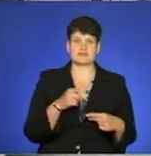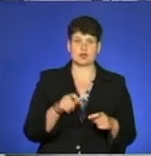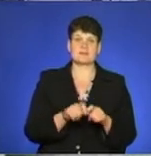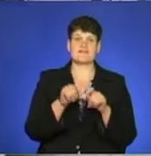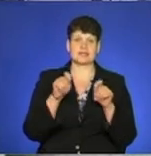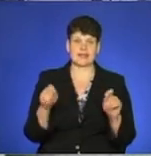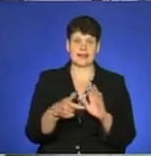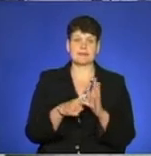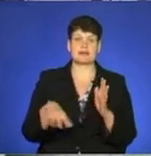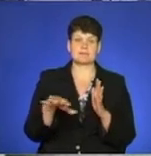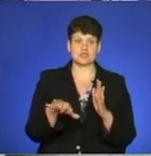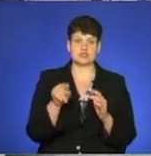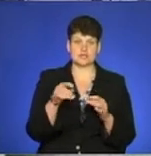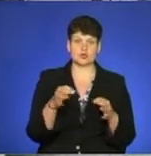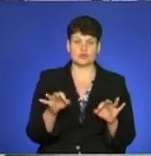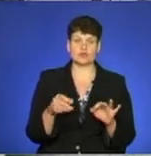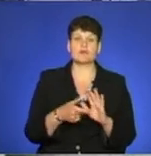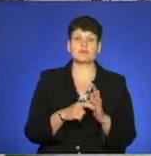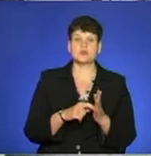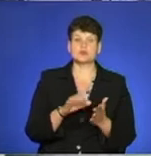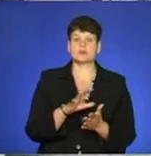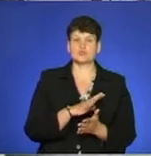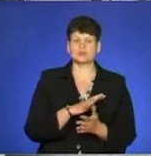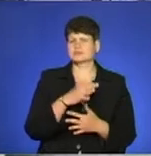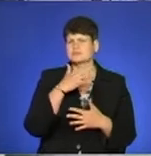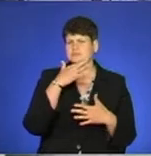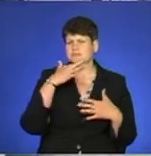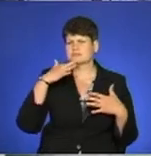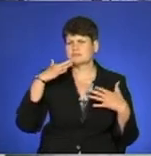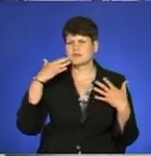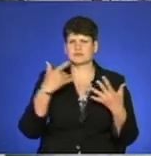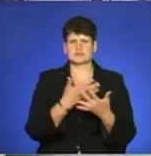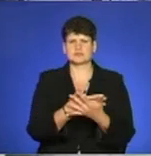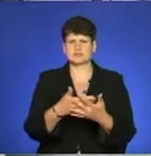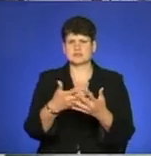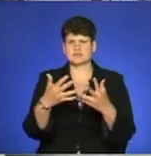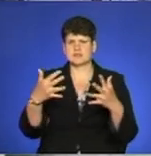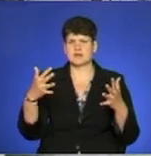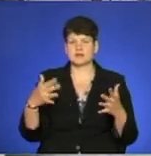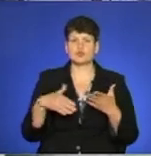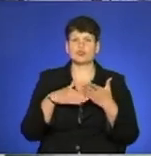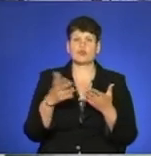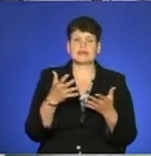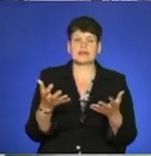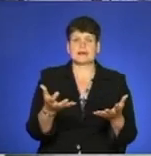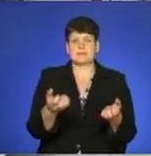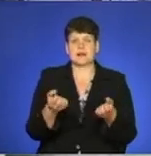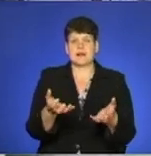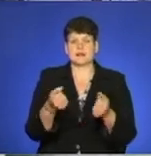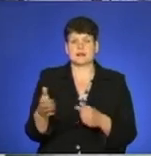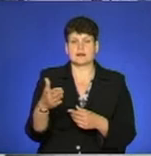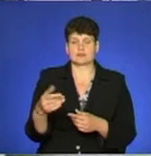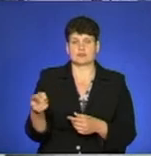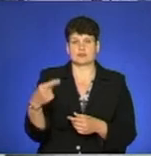приміщення з їхнього дозволу, то в приміщенні знаходилося безліч браконьєрських знарядів, за допомогою яких добувалася риба систематично з